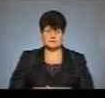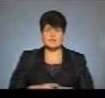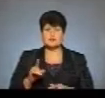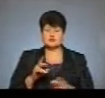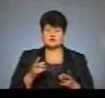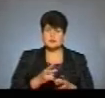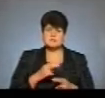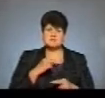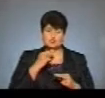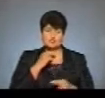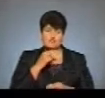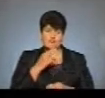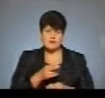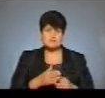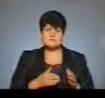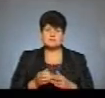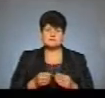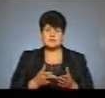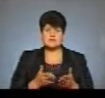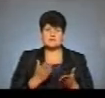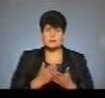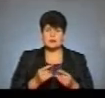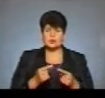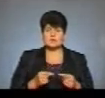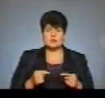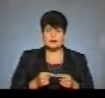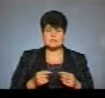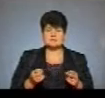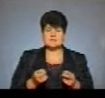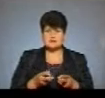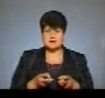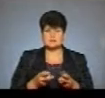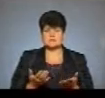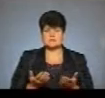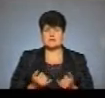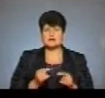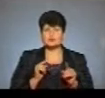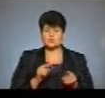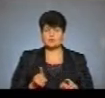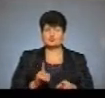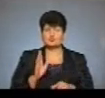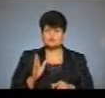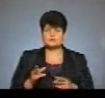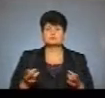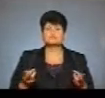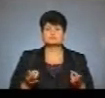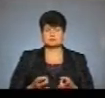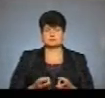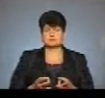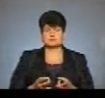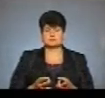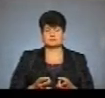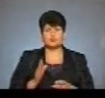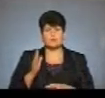варто звернути увагу фахівцеві, який має конкретну спеціальність для того, щоб бути затребуваним